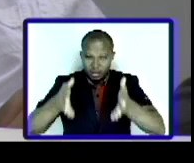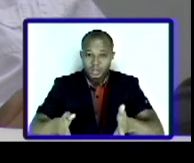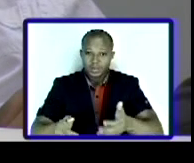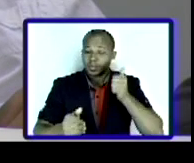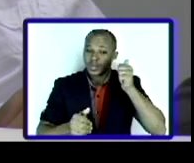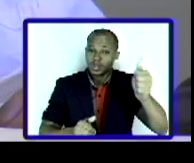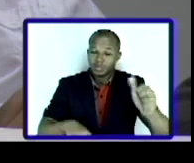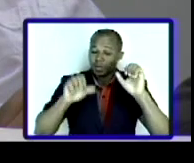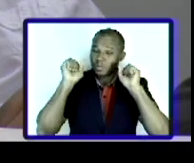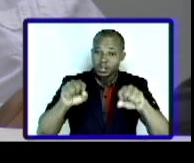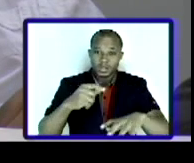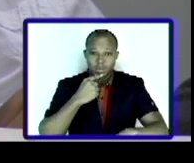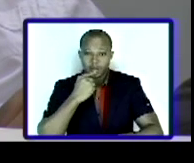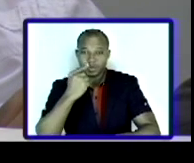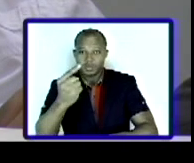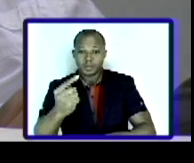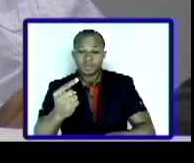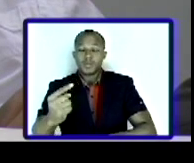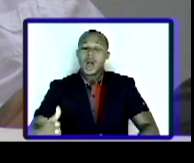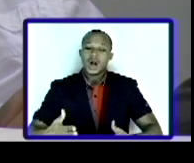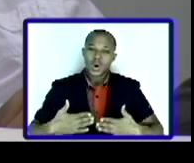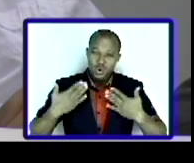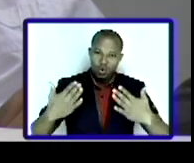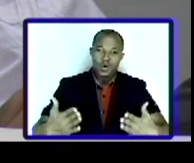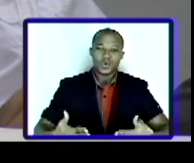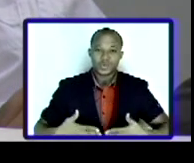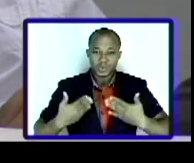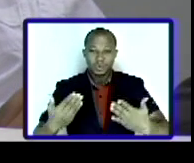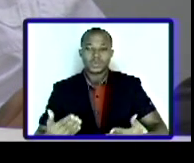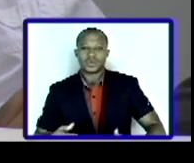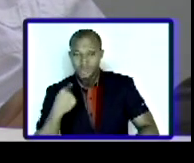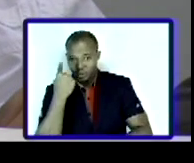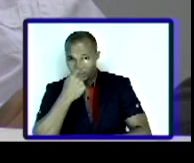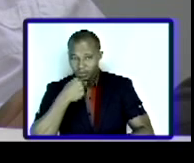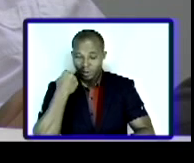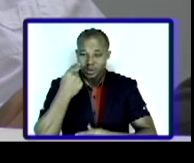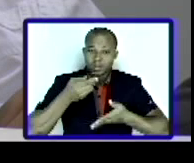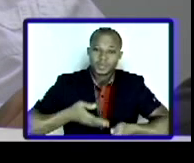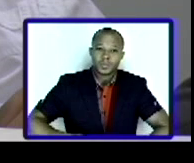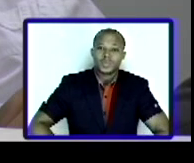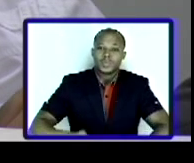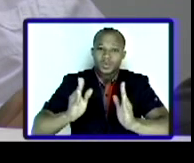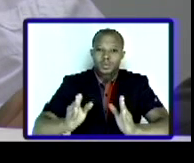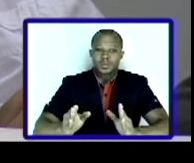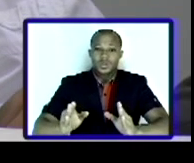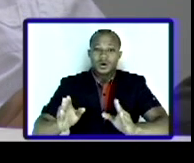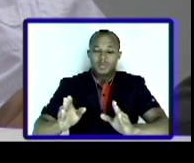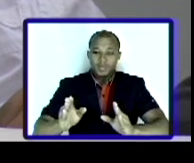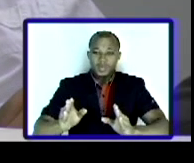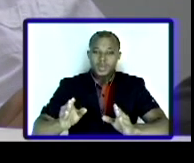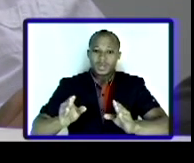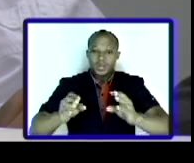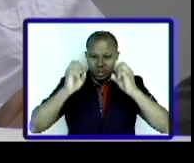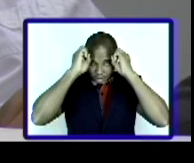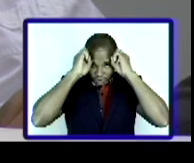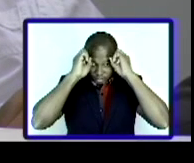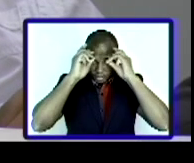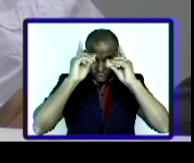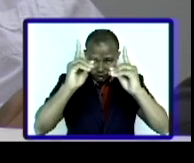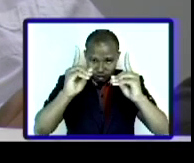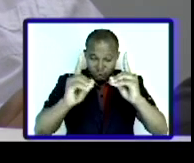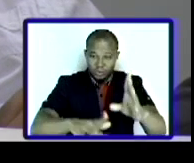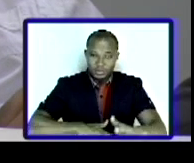peux dorénavant me réjouir de cette réalisation qui incline le système éducatif vers de plus